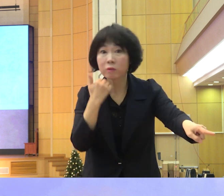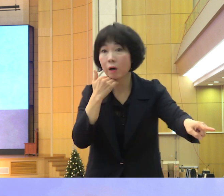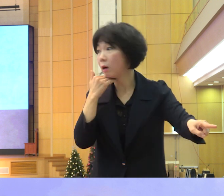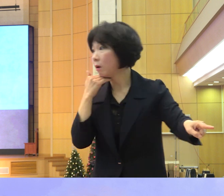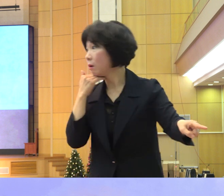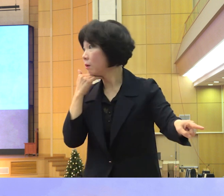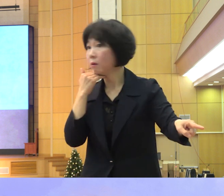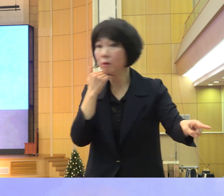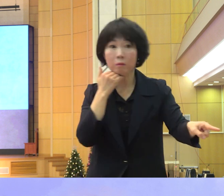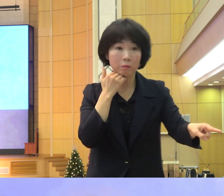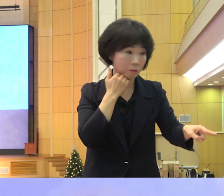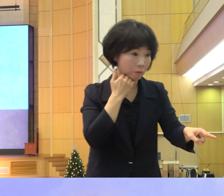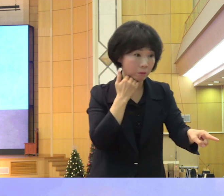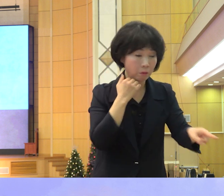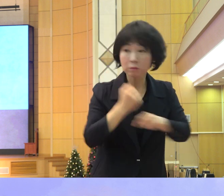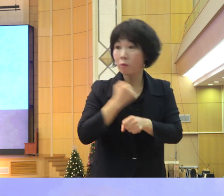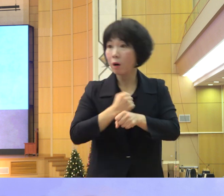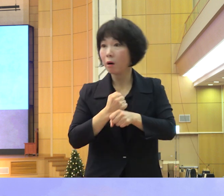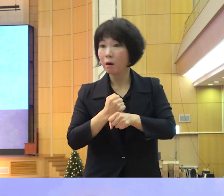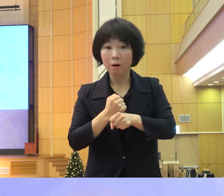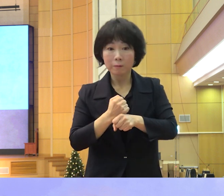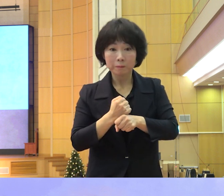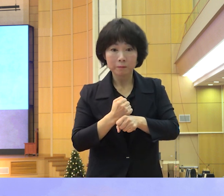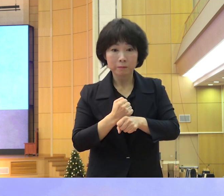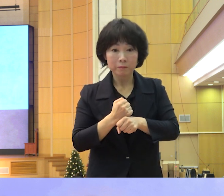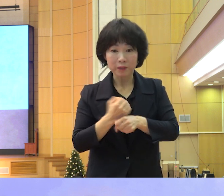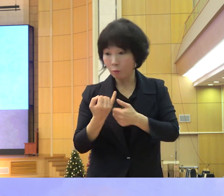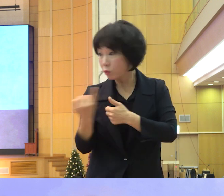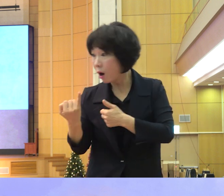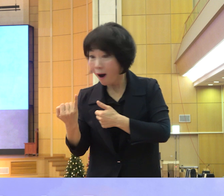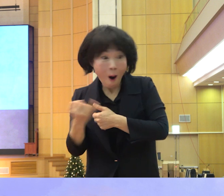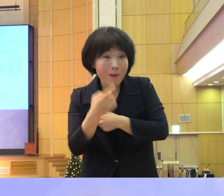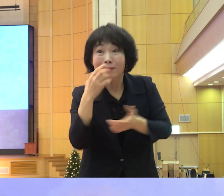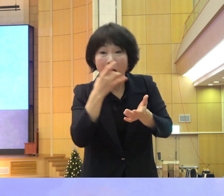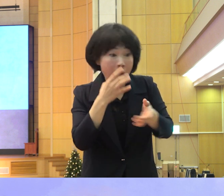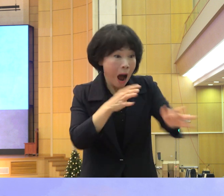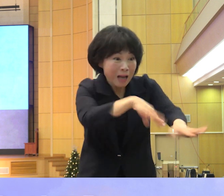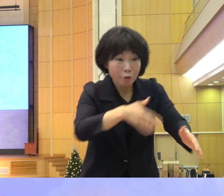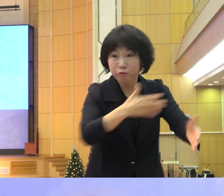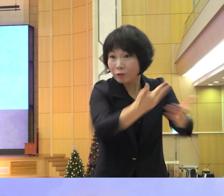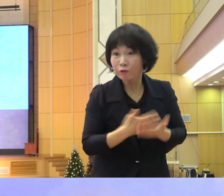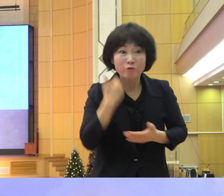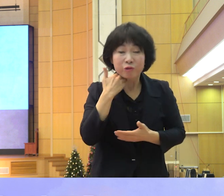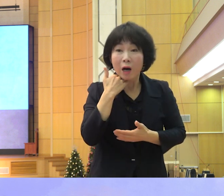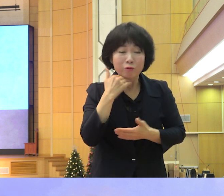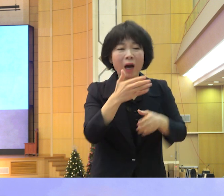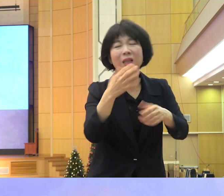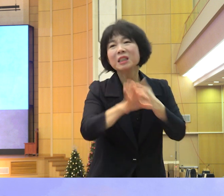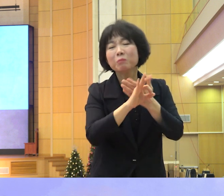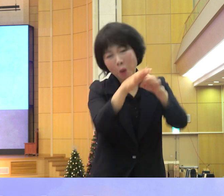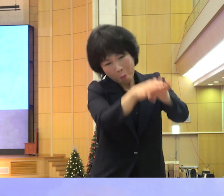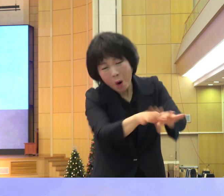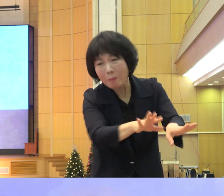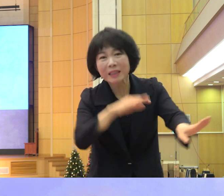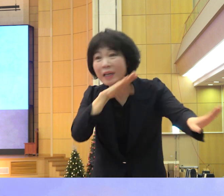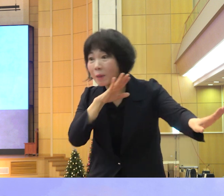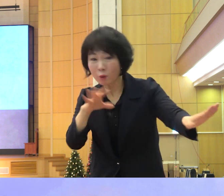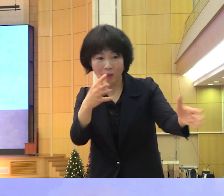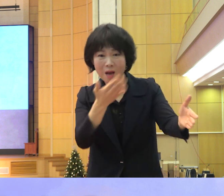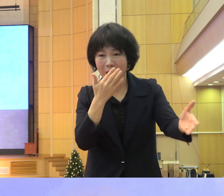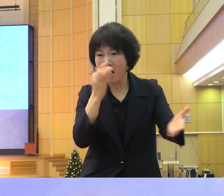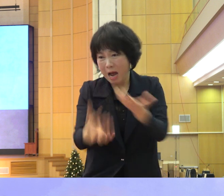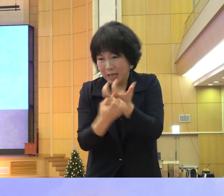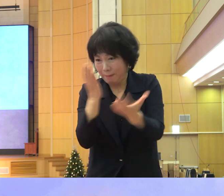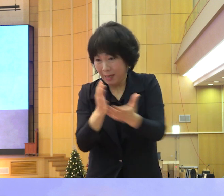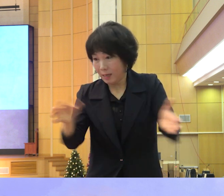그래서 이거 갖다 밥할까요? 그러길래 몰라, 우리한테 지금 준 거 아니잖아. 누가 여기 잠깐 기도하기 위해서 갖다 놓고 화장실